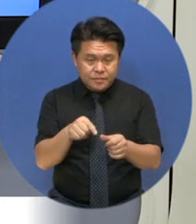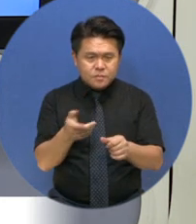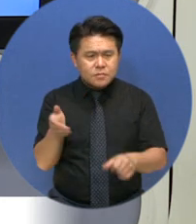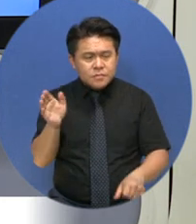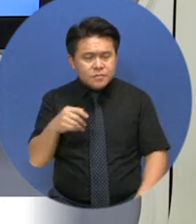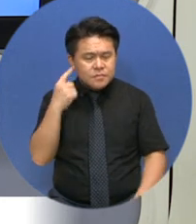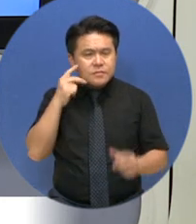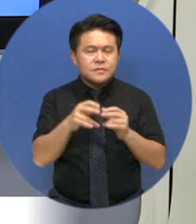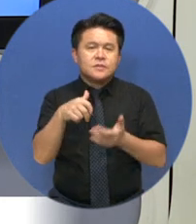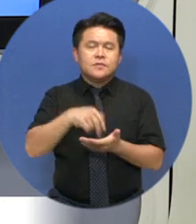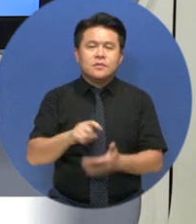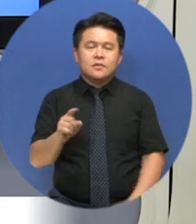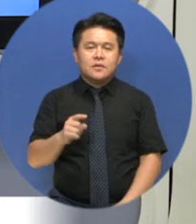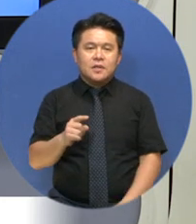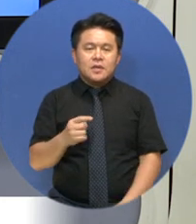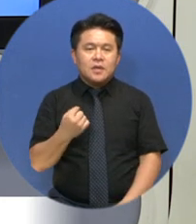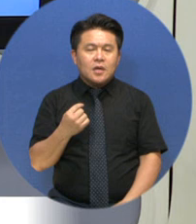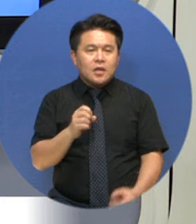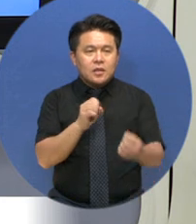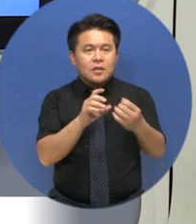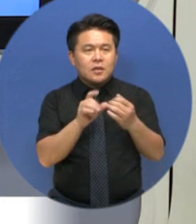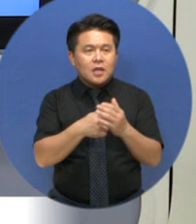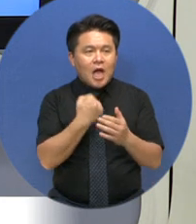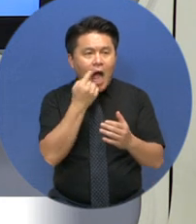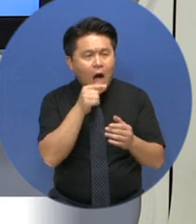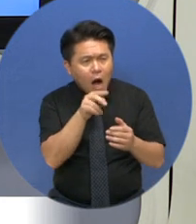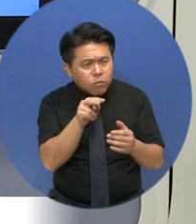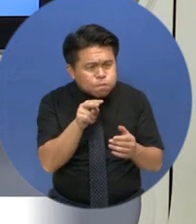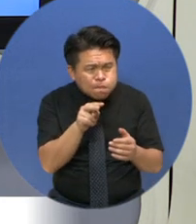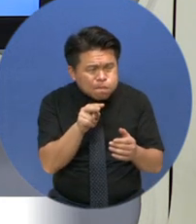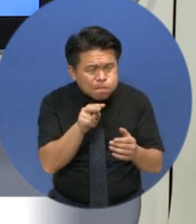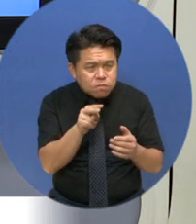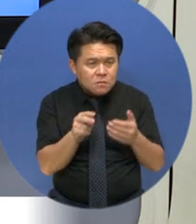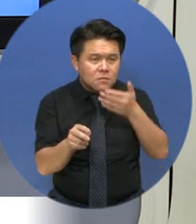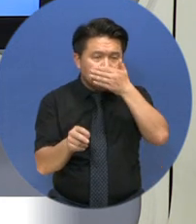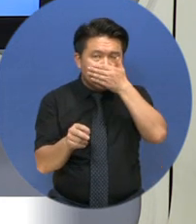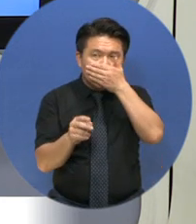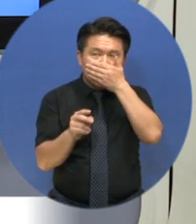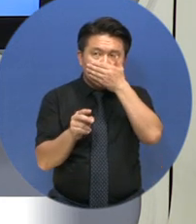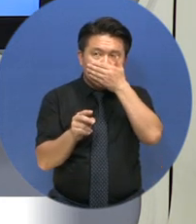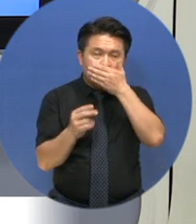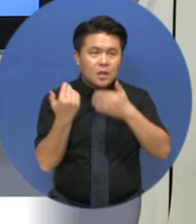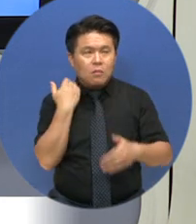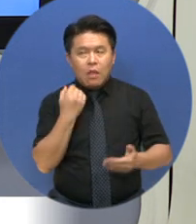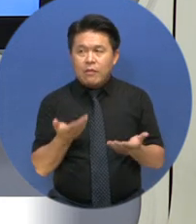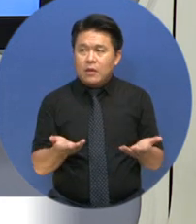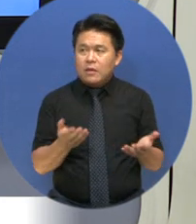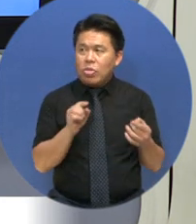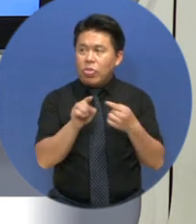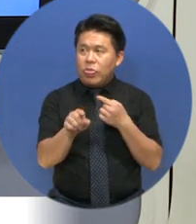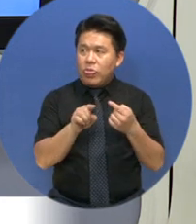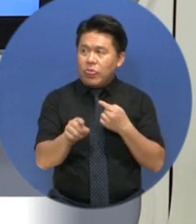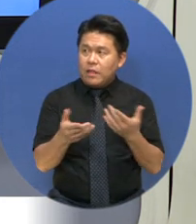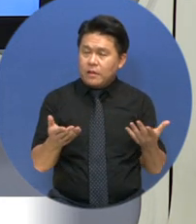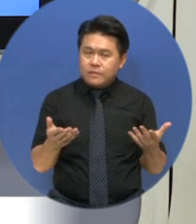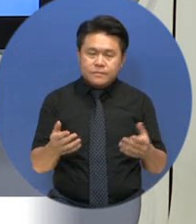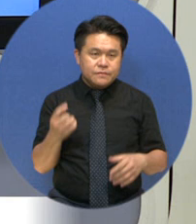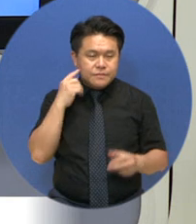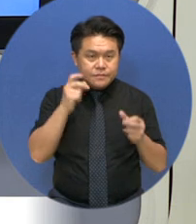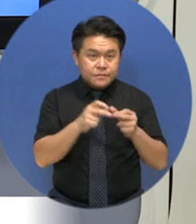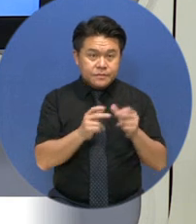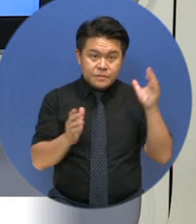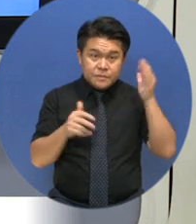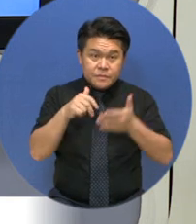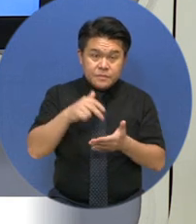파악해야 하는 청각 장애인들은 의사소통에 어려움을 겪고 있는데요 특히 청국장 의 학생들은 선생님의